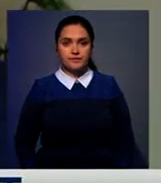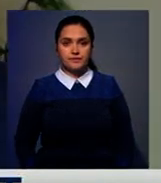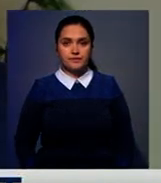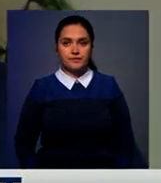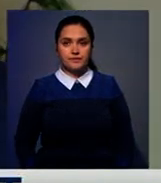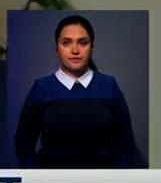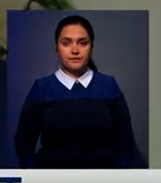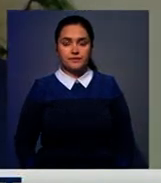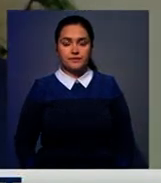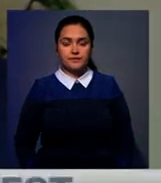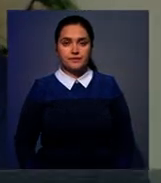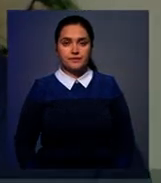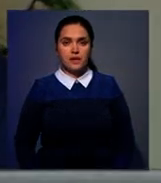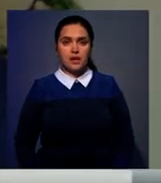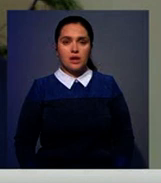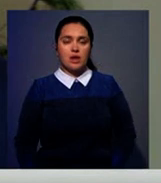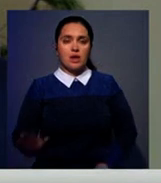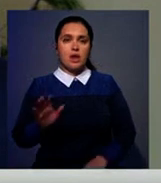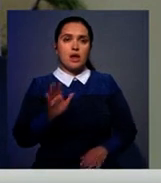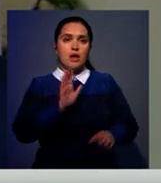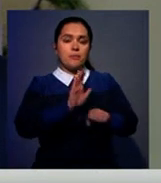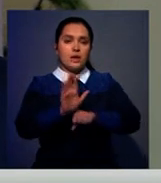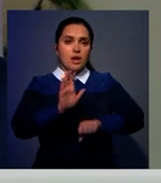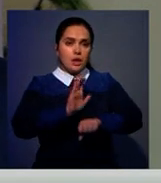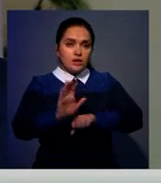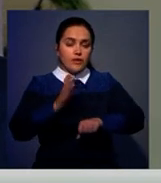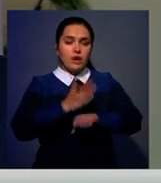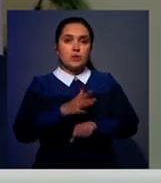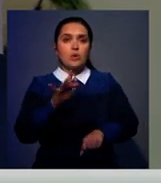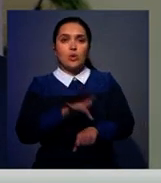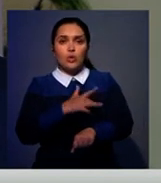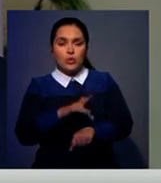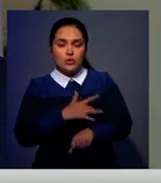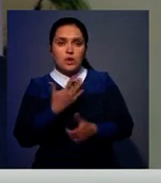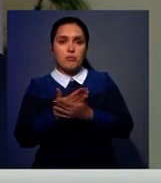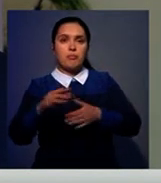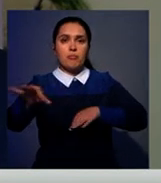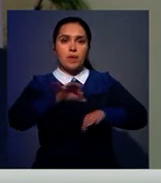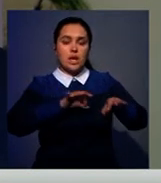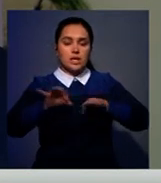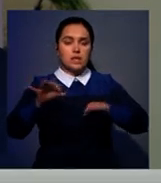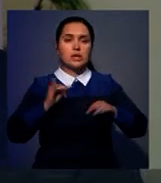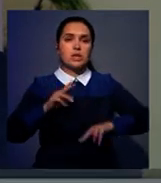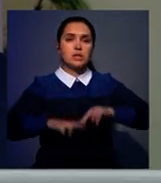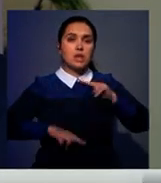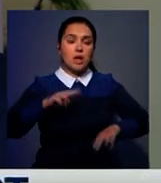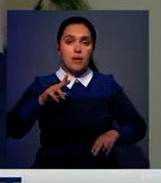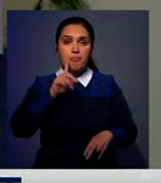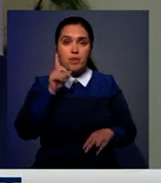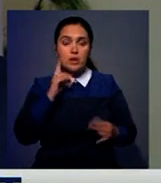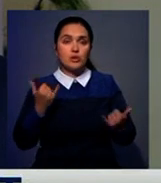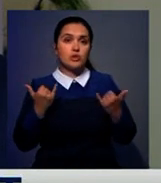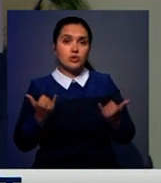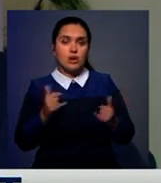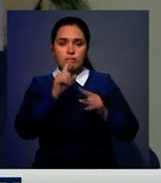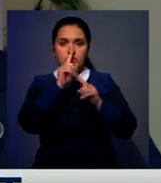Проекты в сфере производства, услуг, да, там, проекты в сфере там, малого строительства. То есть молодежь сейчас